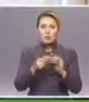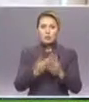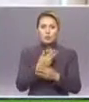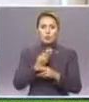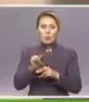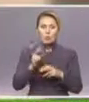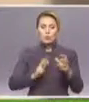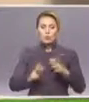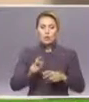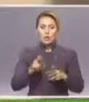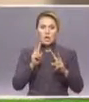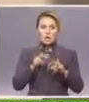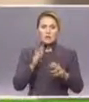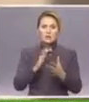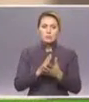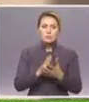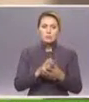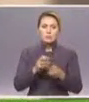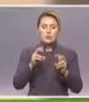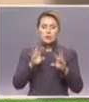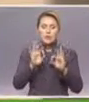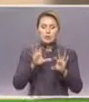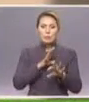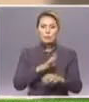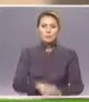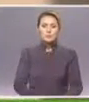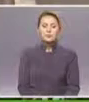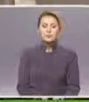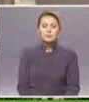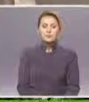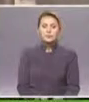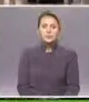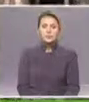қайта оқыту курстары қарастырылыпты. Үмбет Әлімейме, Ескендір Тоғысбаев, Алматы телеарнасы.